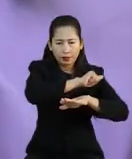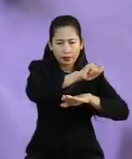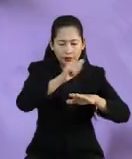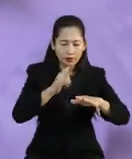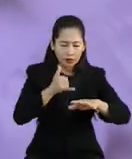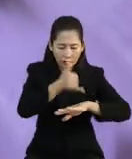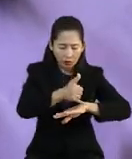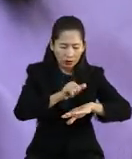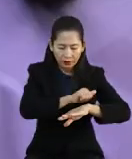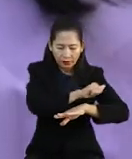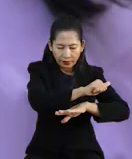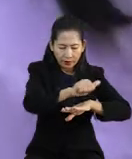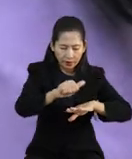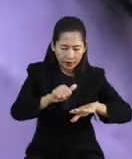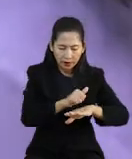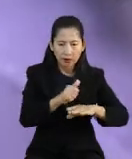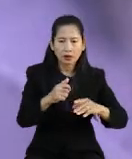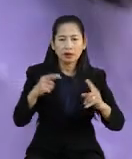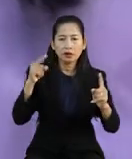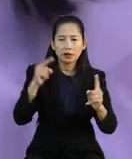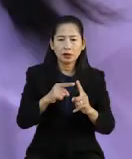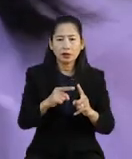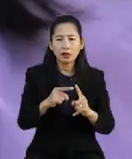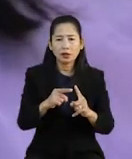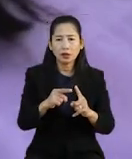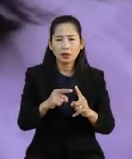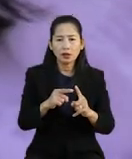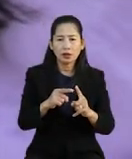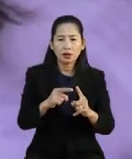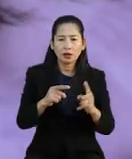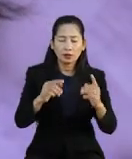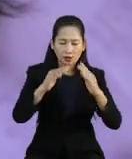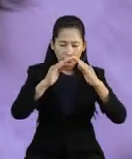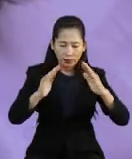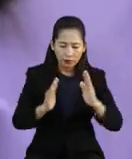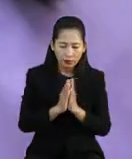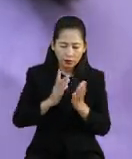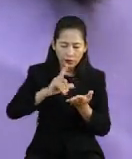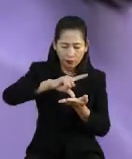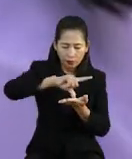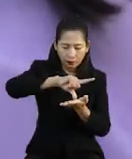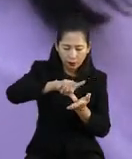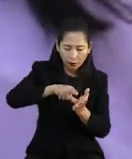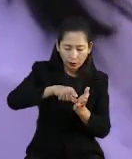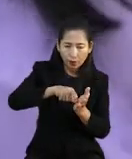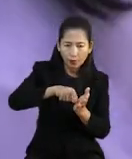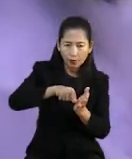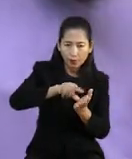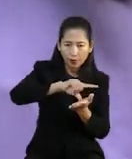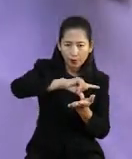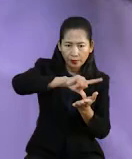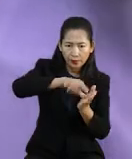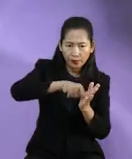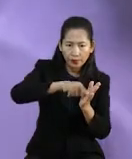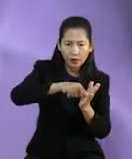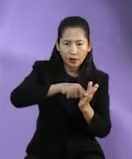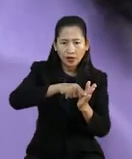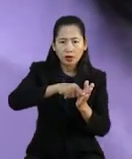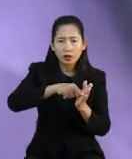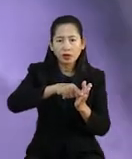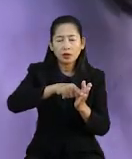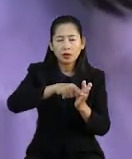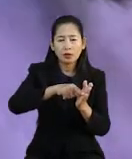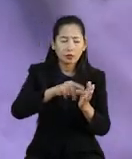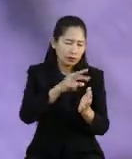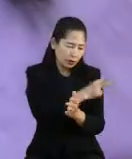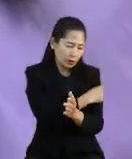ai kề tới trắng là họ tới đom nào thế con rõ hốt bằng to từ đó vọt nồng con mưa tam sinh nhà pruin cái áo ấy nè con á chà chẳng